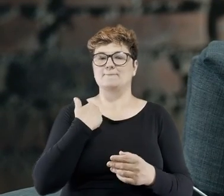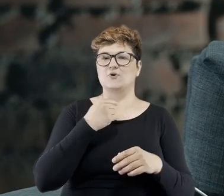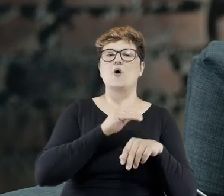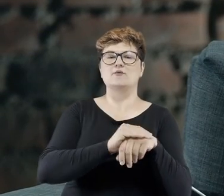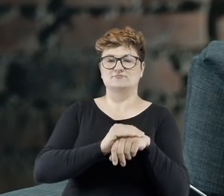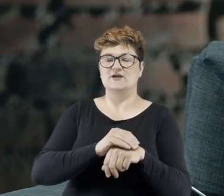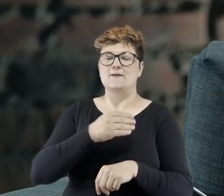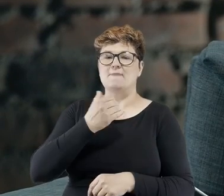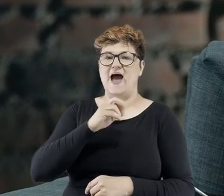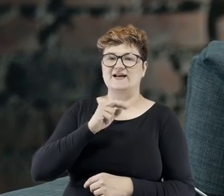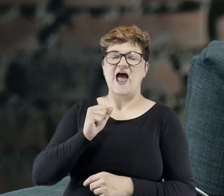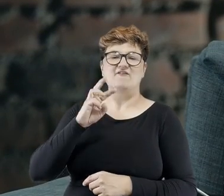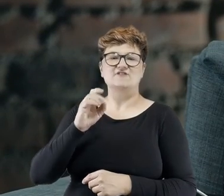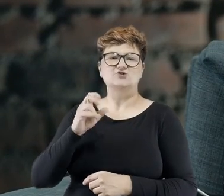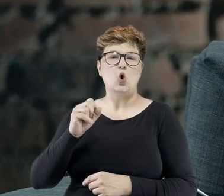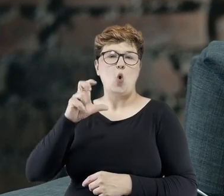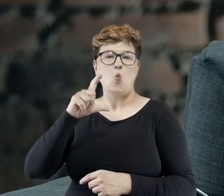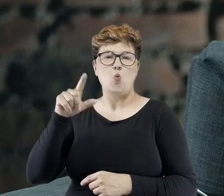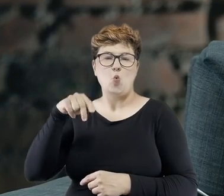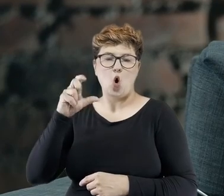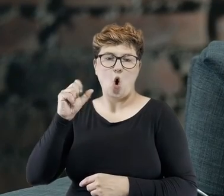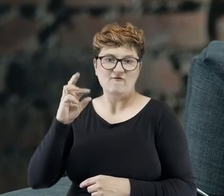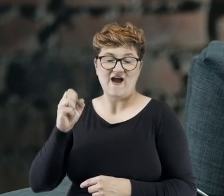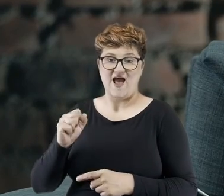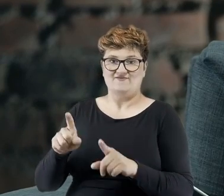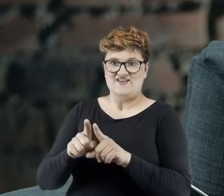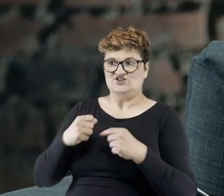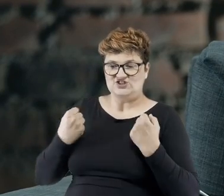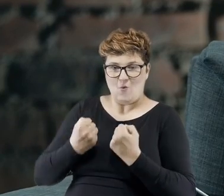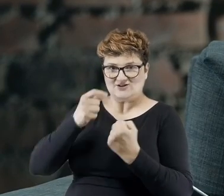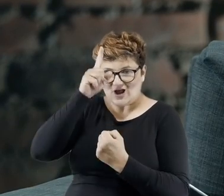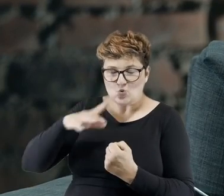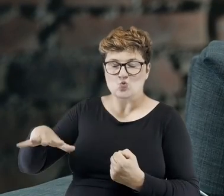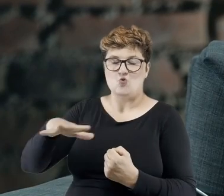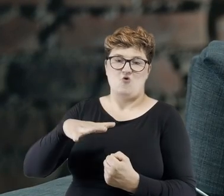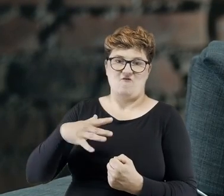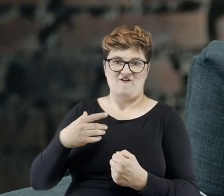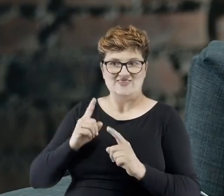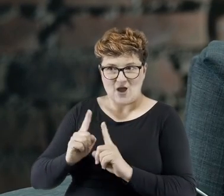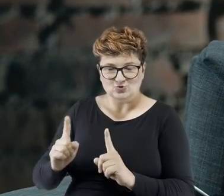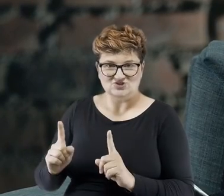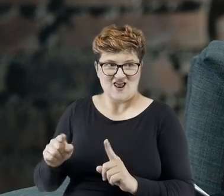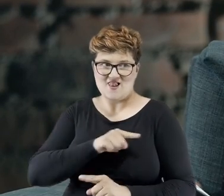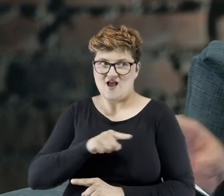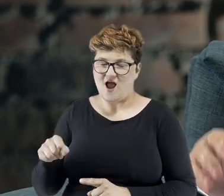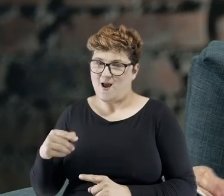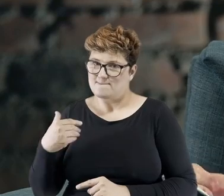Marią Wysłouchową, też bardzo wybitną działaczką ludową i nauczycielką.